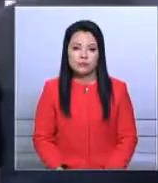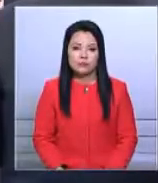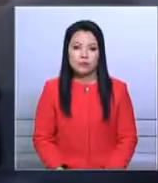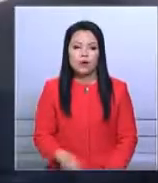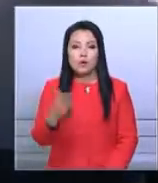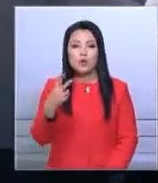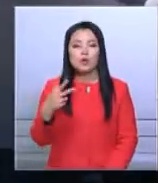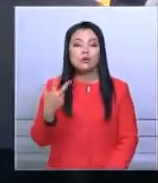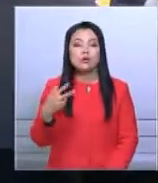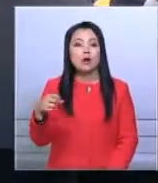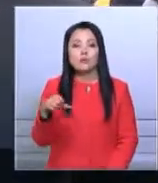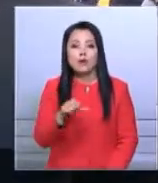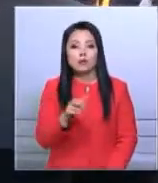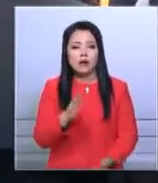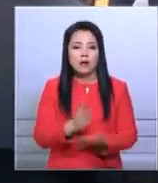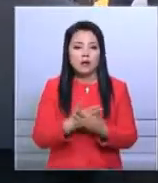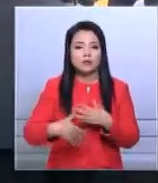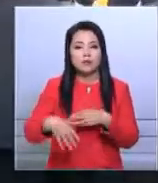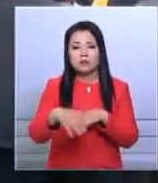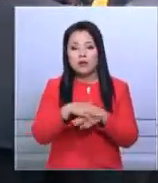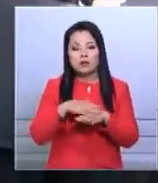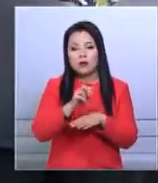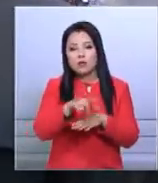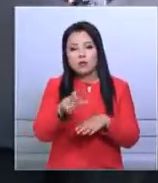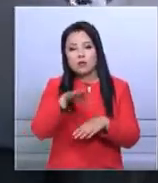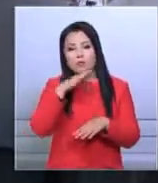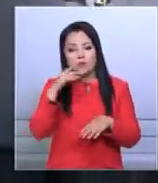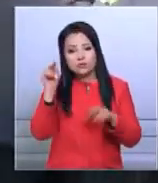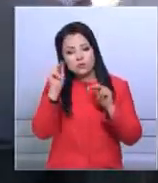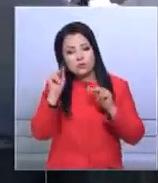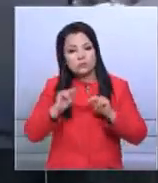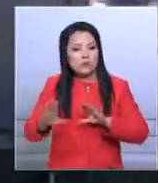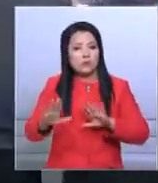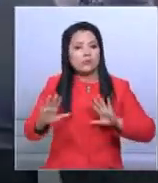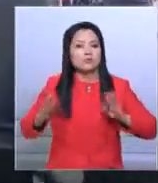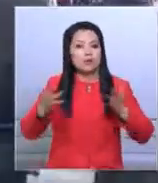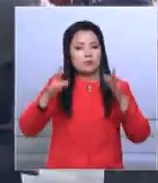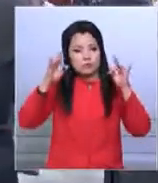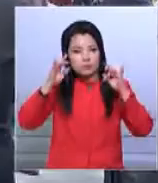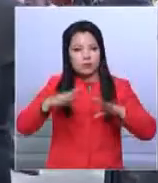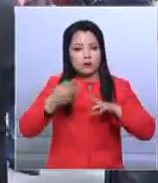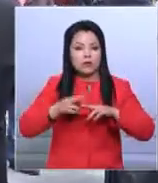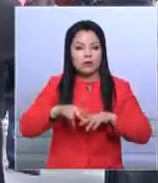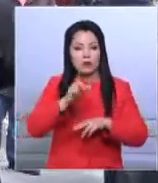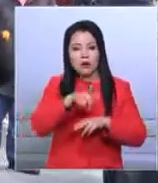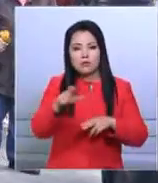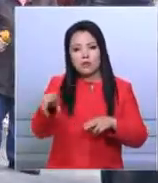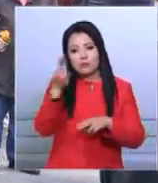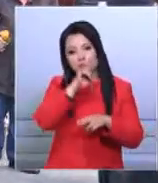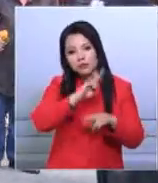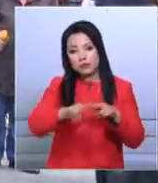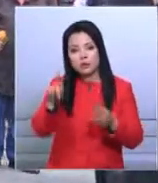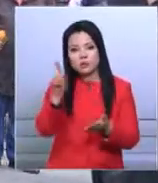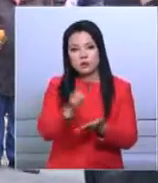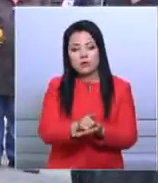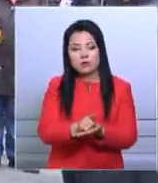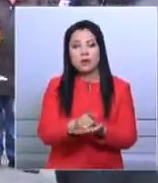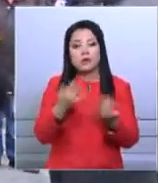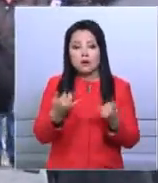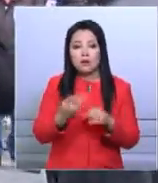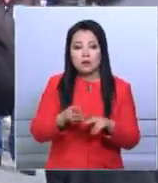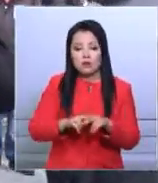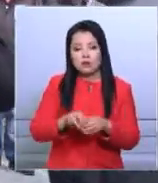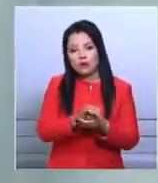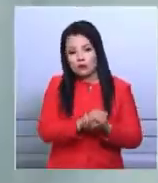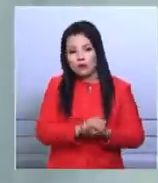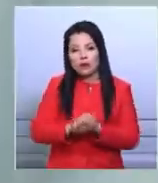Үш апта бұрын елде есеңгіреткен қастандыққа дін себеп емес, соны дәлелдеу үшін осында жиылдық. Дін адам өмірін бағалайды. Бейбітшілікті қолдауға